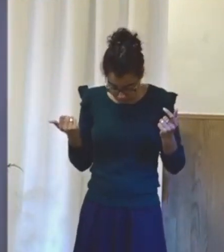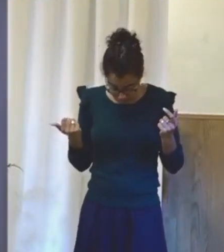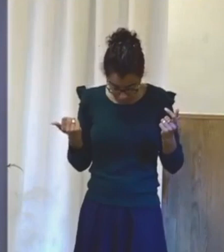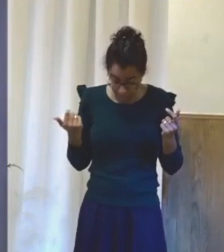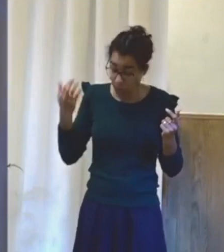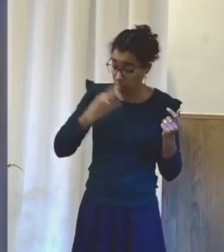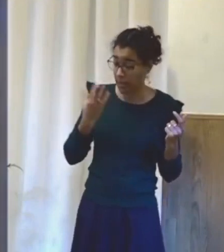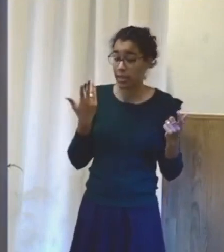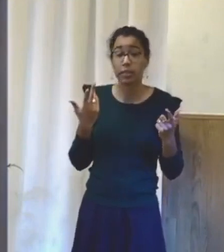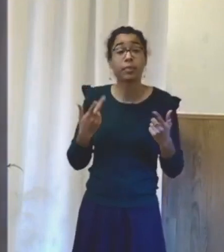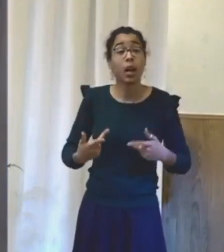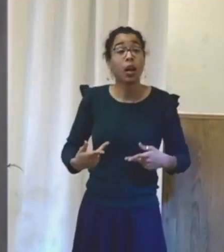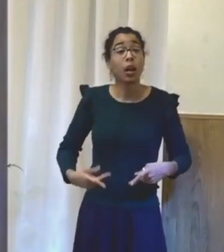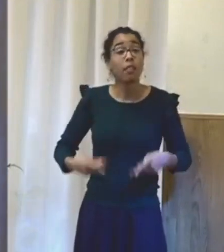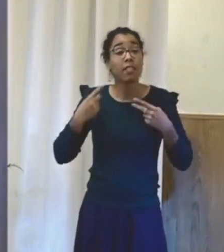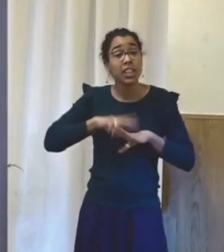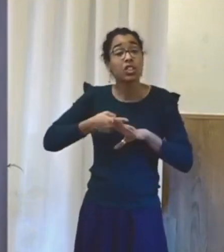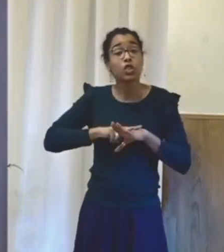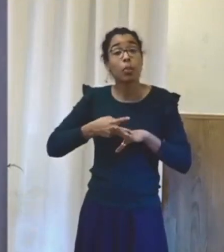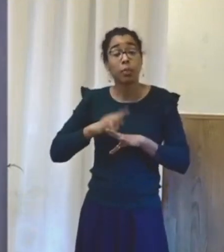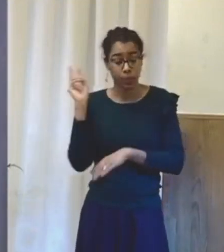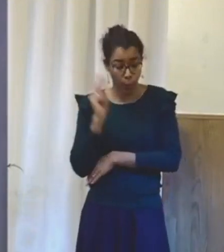Il m'a dit, regarde la vie de Job.